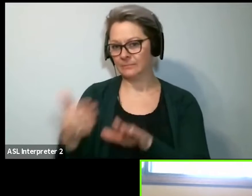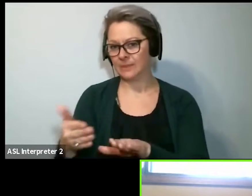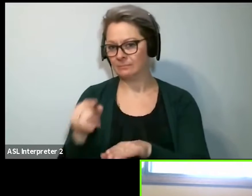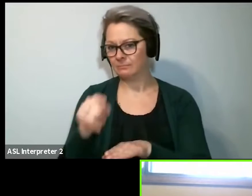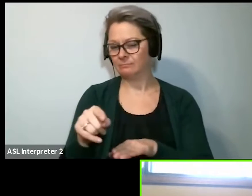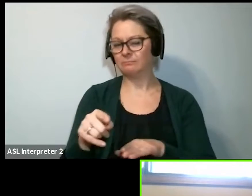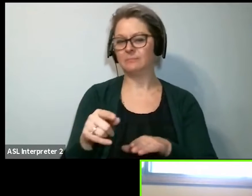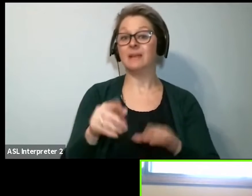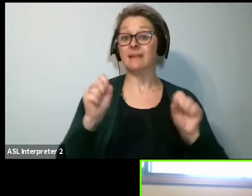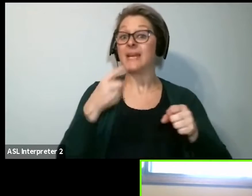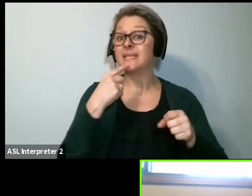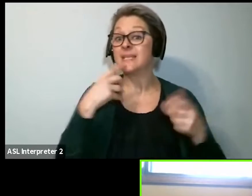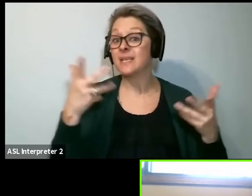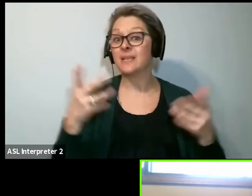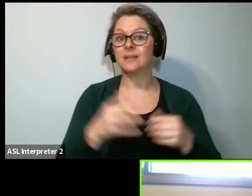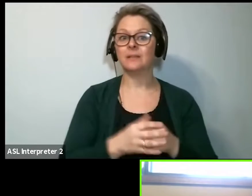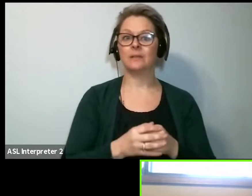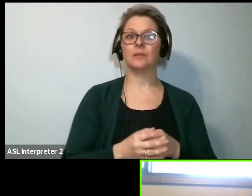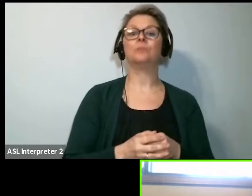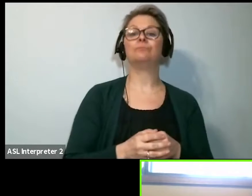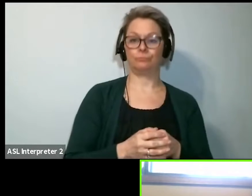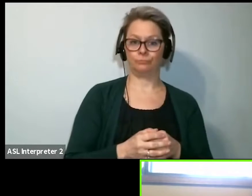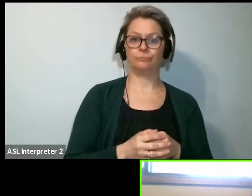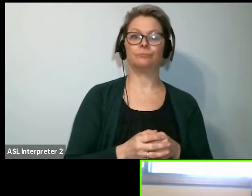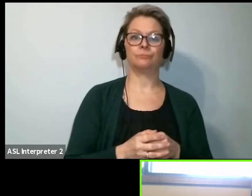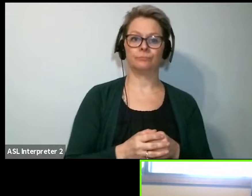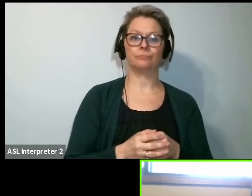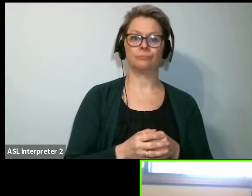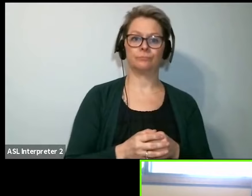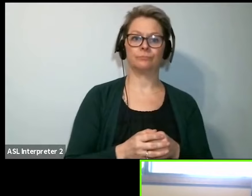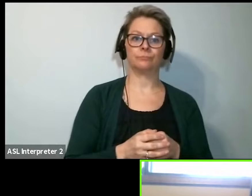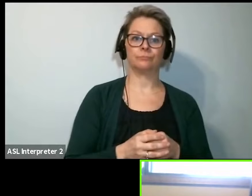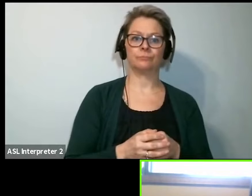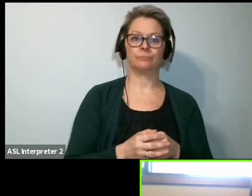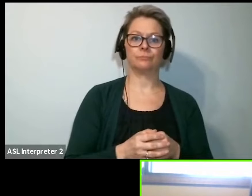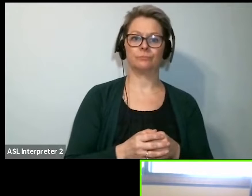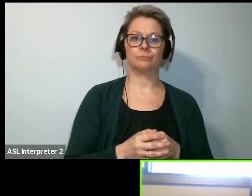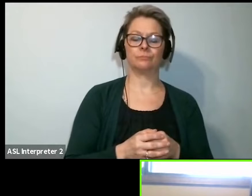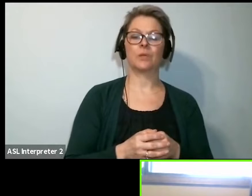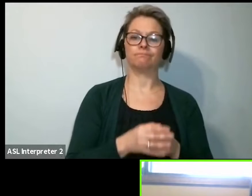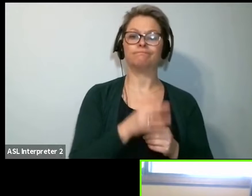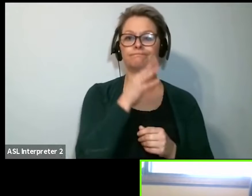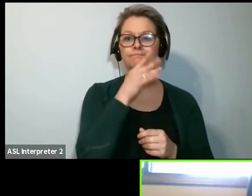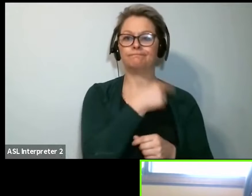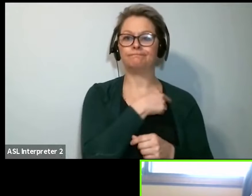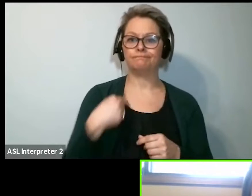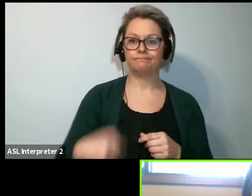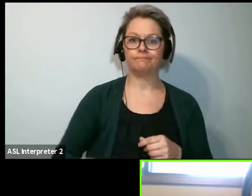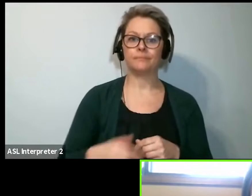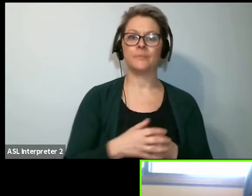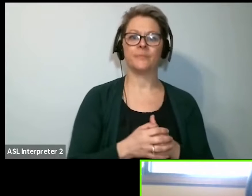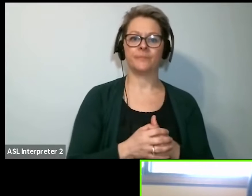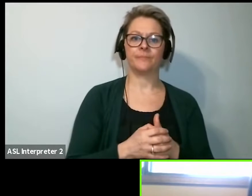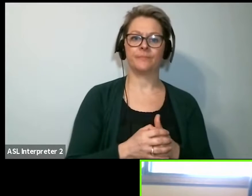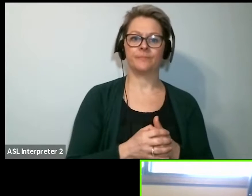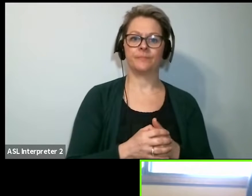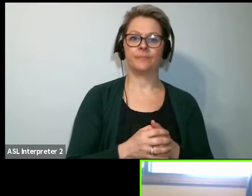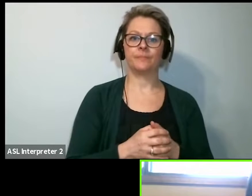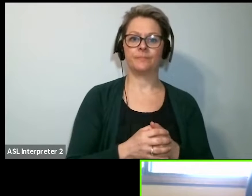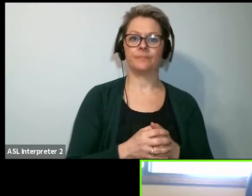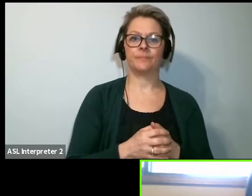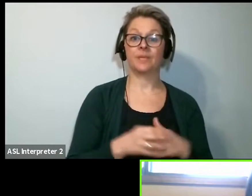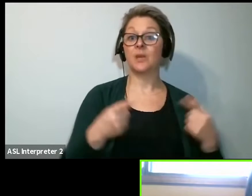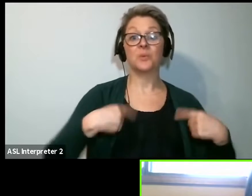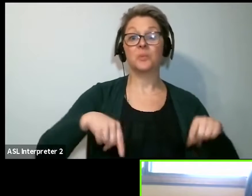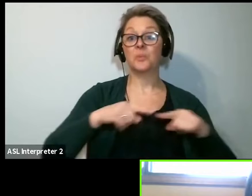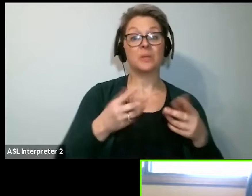So we could say 我们不想要被逼去安乐死. 我们不想要 is we do